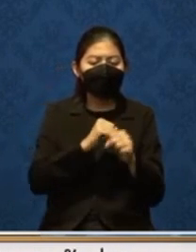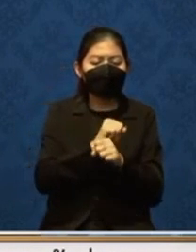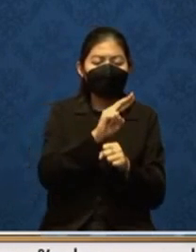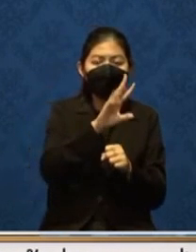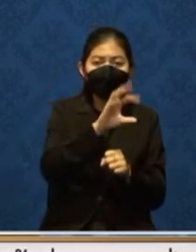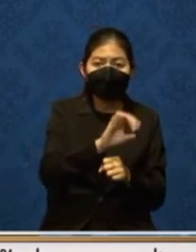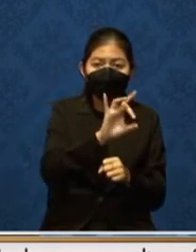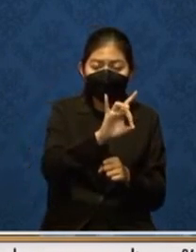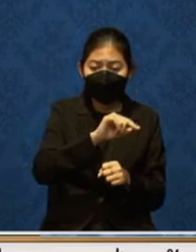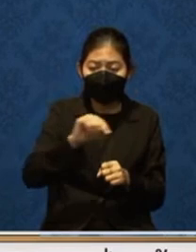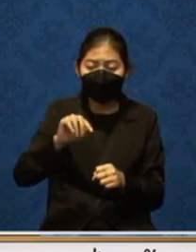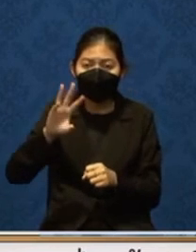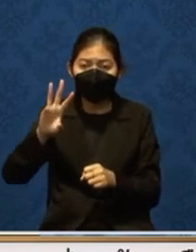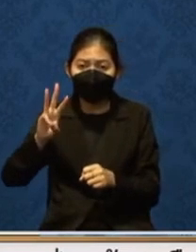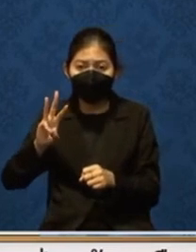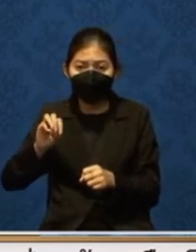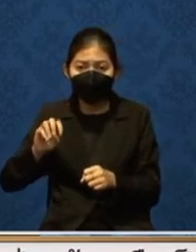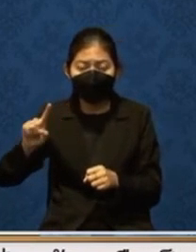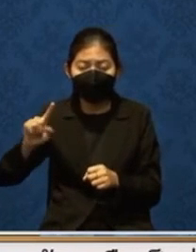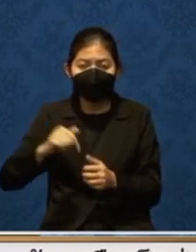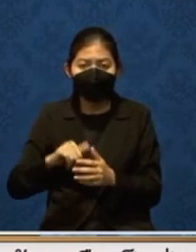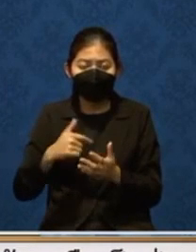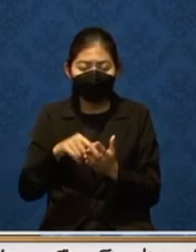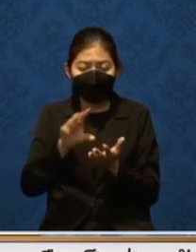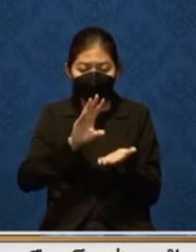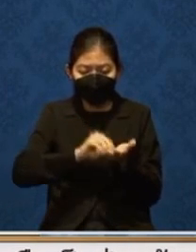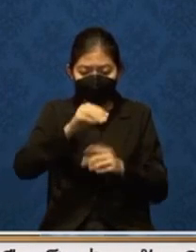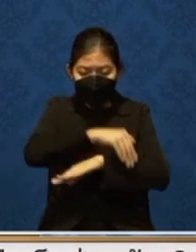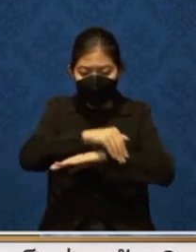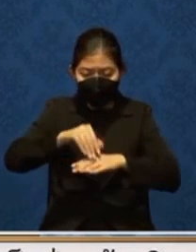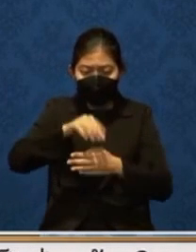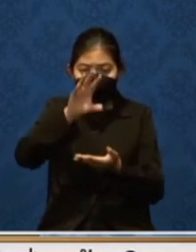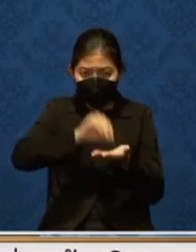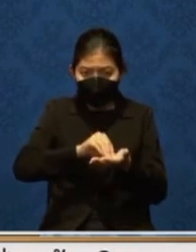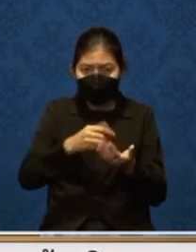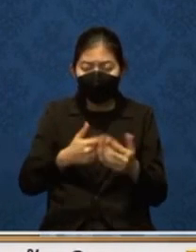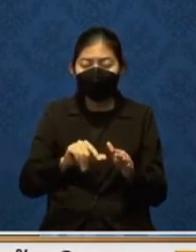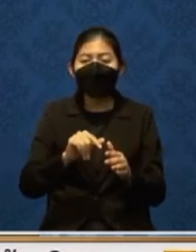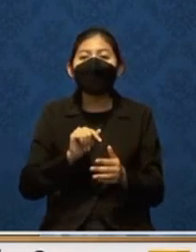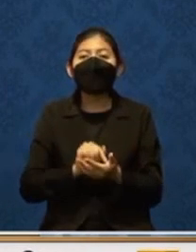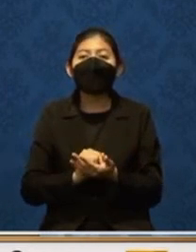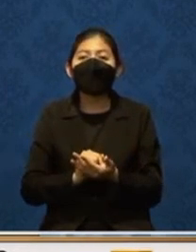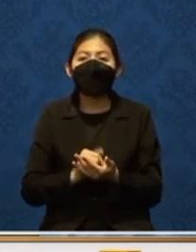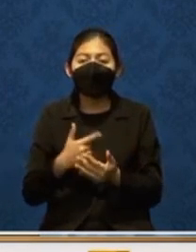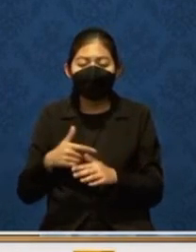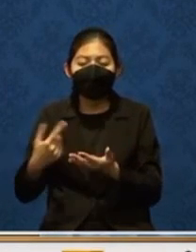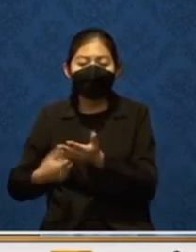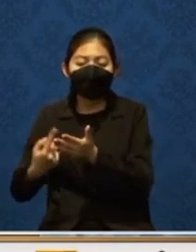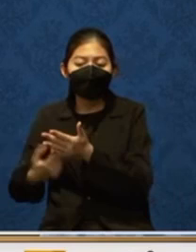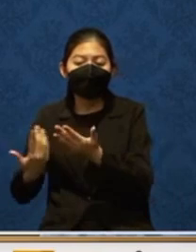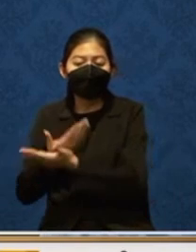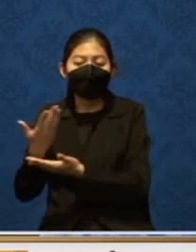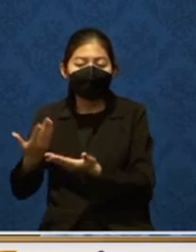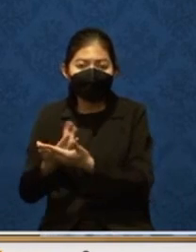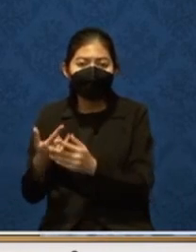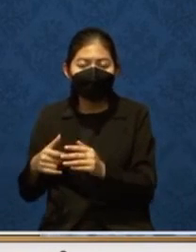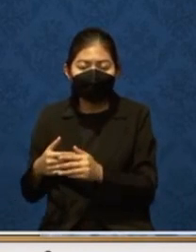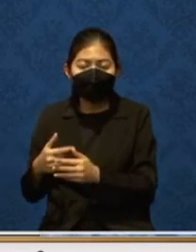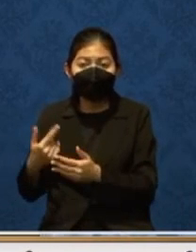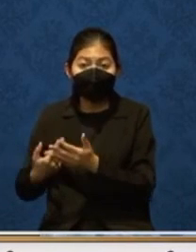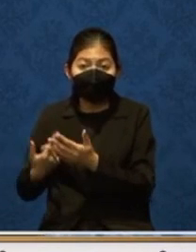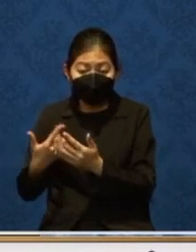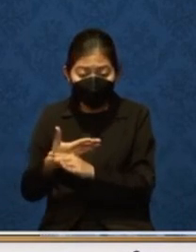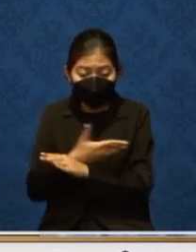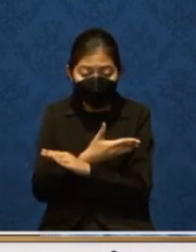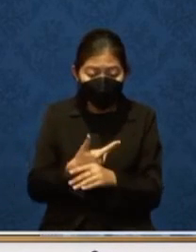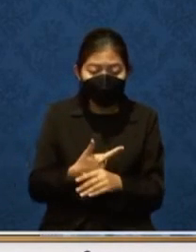และมีการระบูไใบญชีทรยสินด้ครับวาท่านเคยเป็นที่ปึกษาให้กัธุกิจนี้ก่อนเข้ดโรงตำแหนงรัฐม